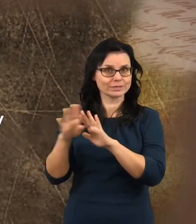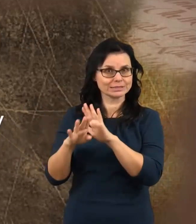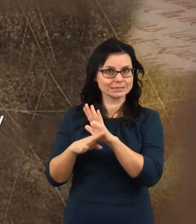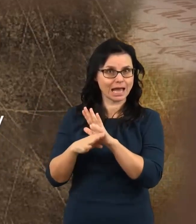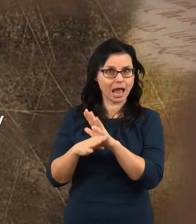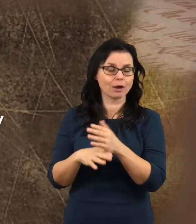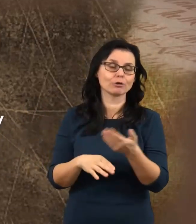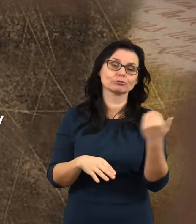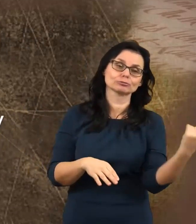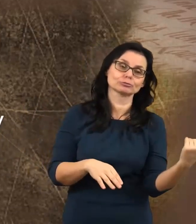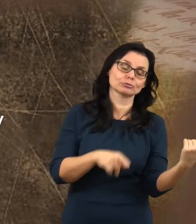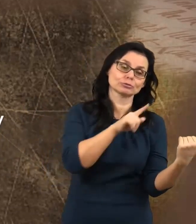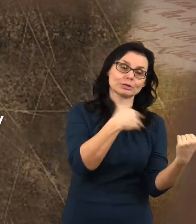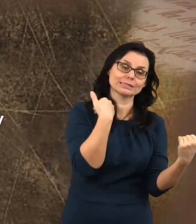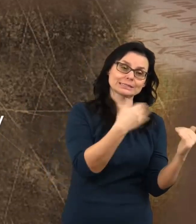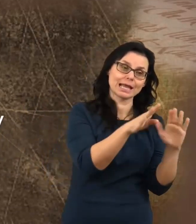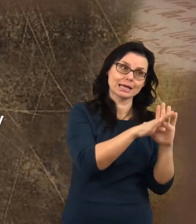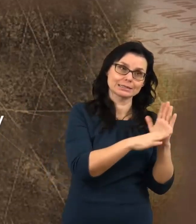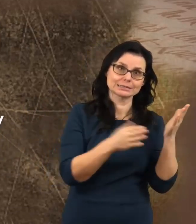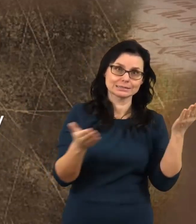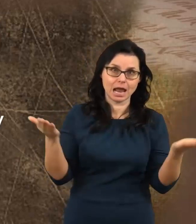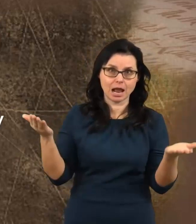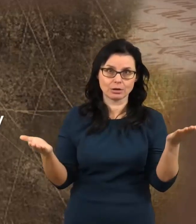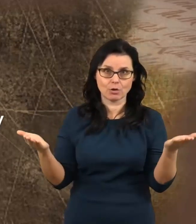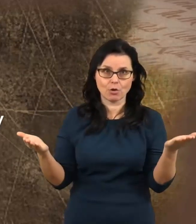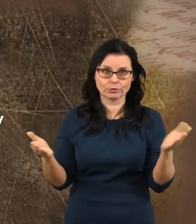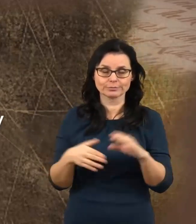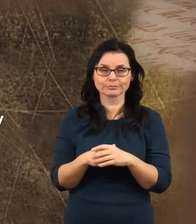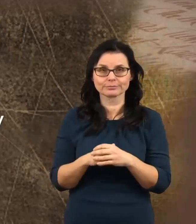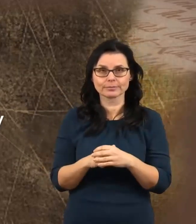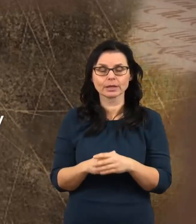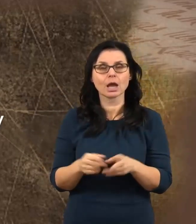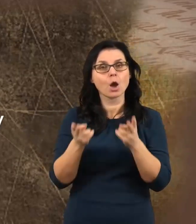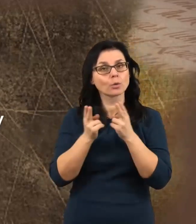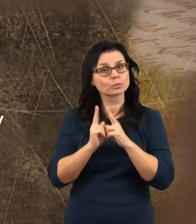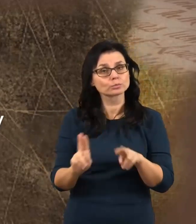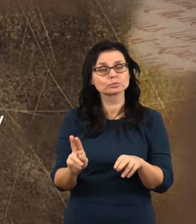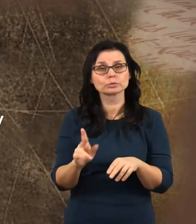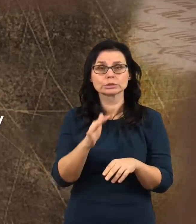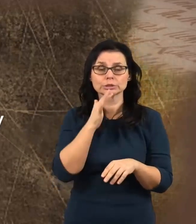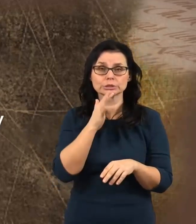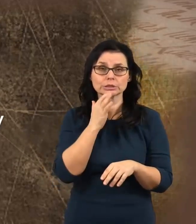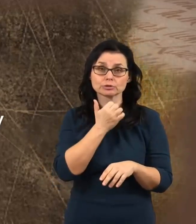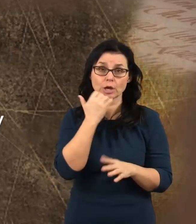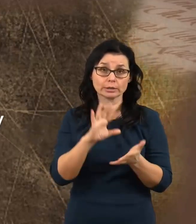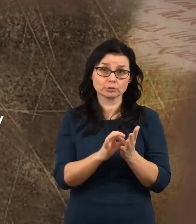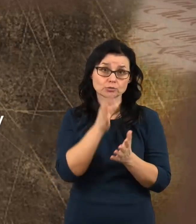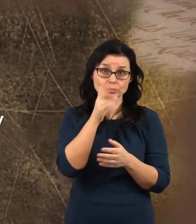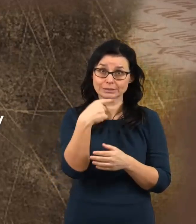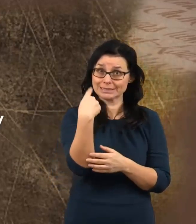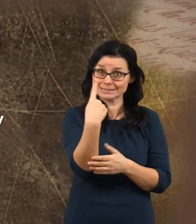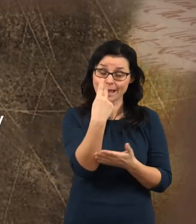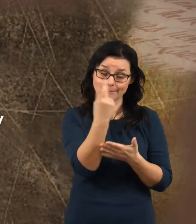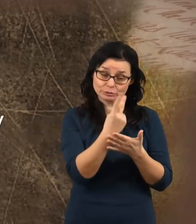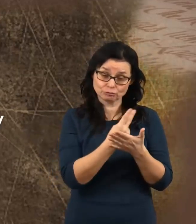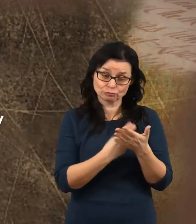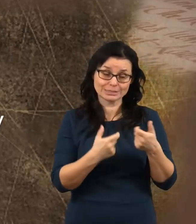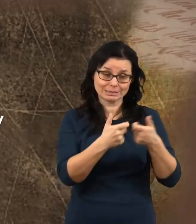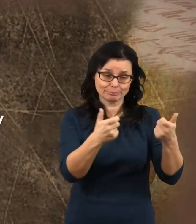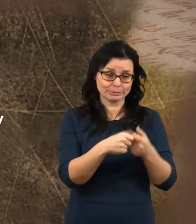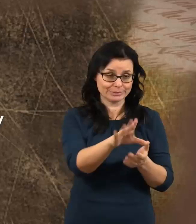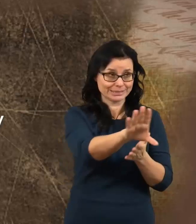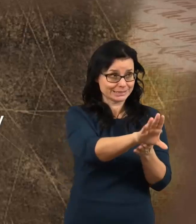toto je starý zákon. A musím vám říct, že když budete číst sami Bibli od